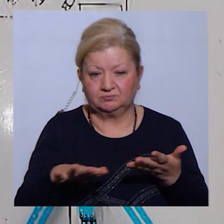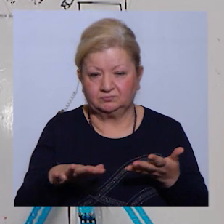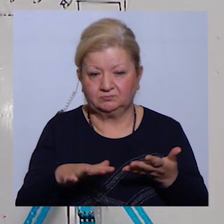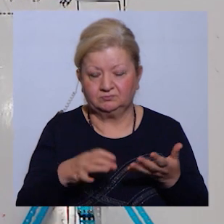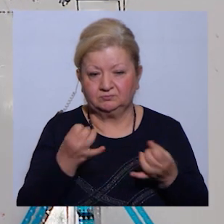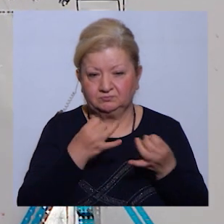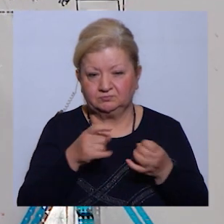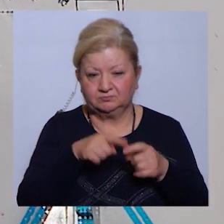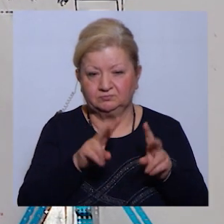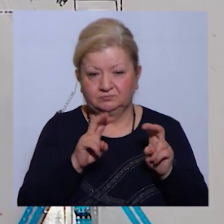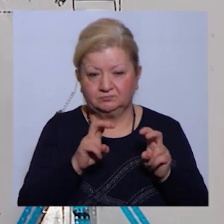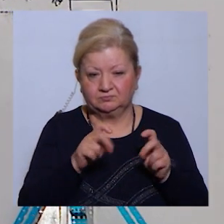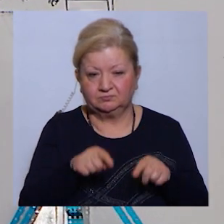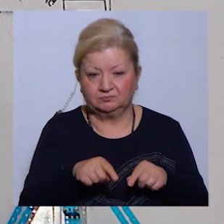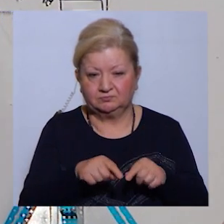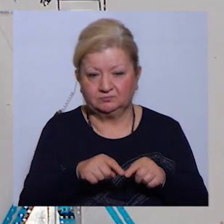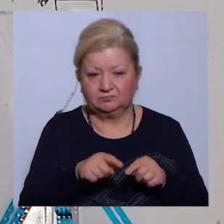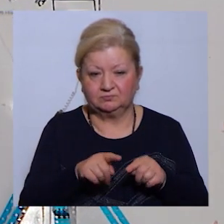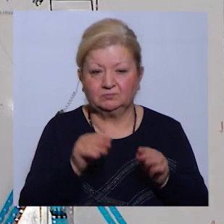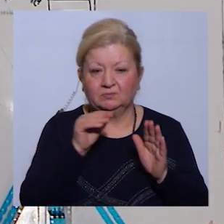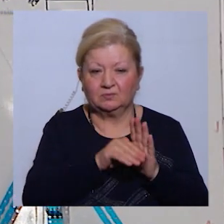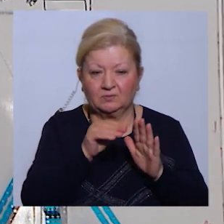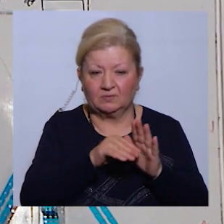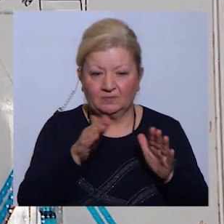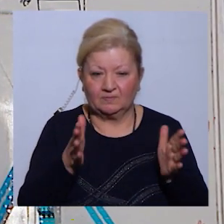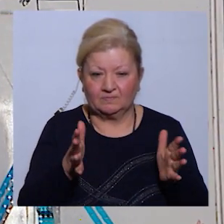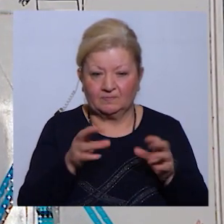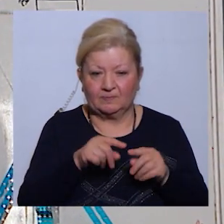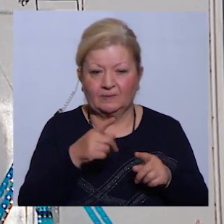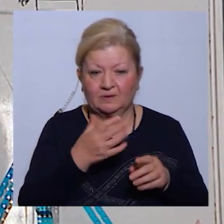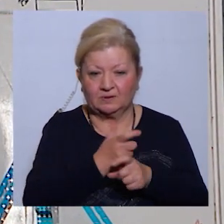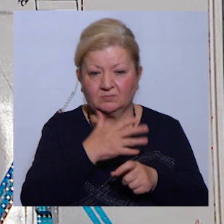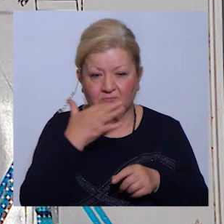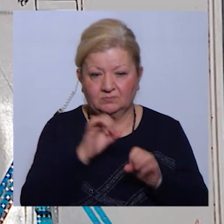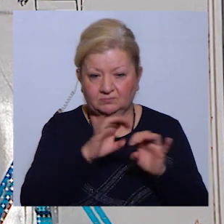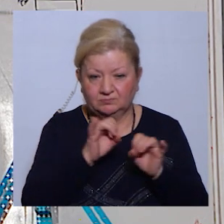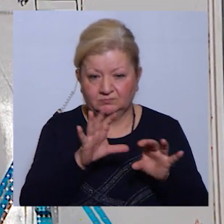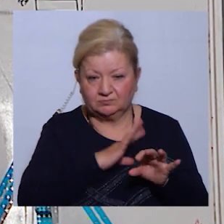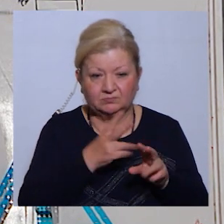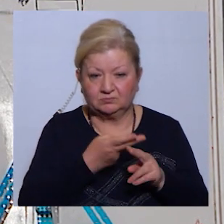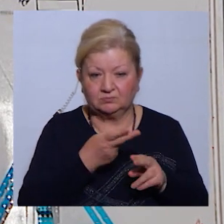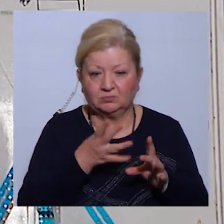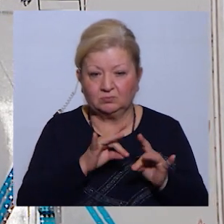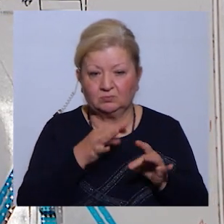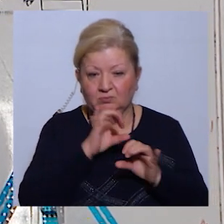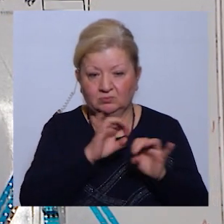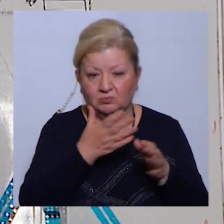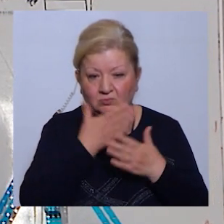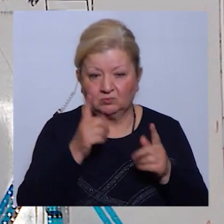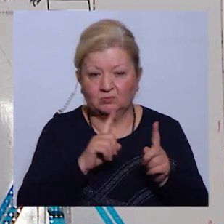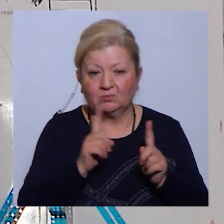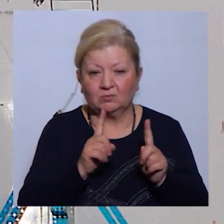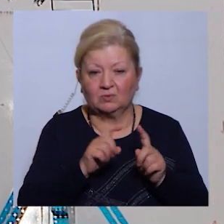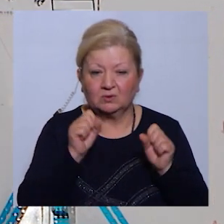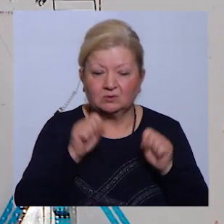ამ თემატიკასთან დაკავშირებით. ტევადობის შესახებ ბევრი რამე ვთქვით, მაგრამ არ გვითხავს რა განზომილება, ანუ